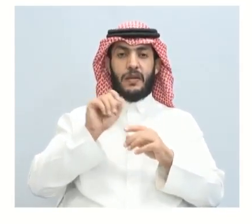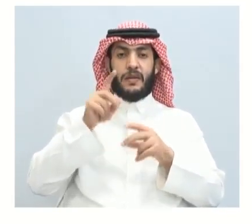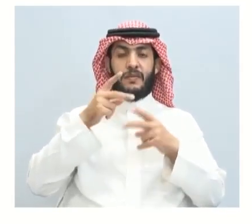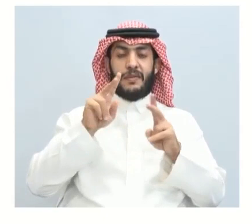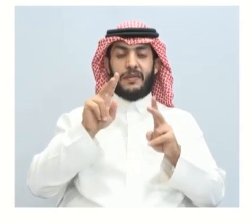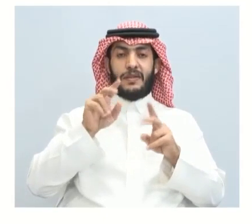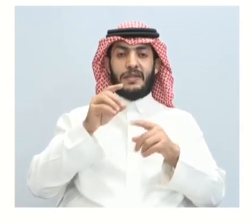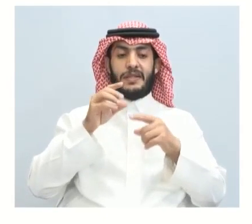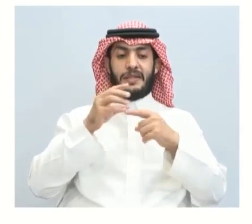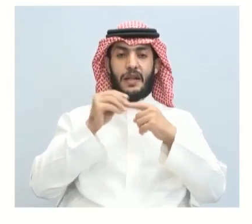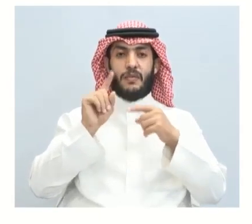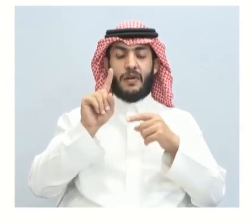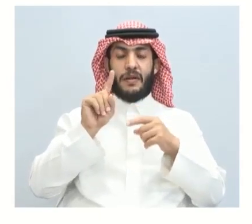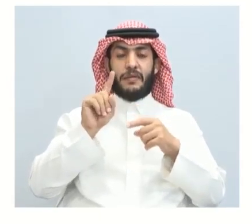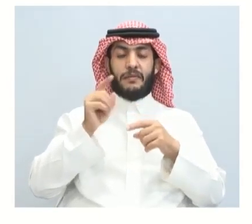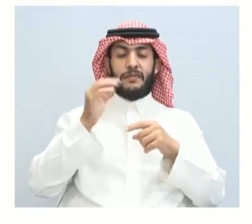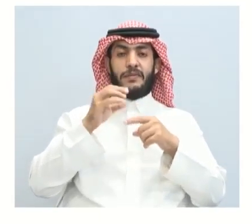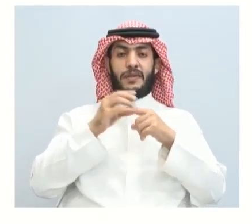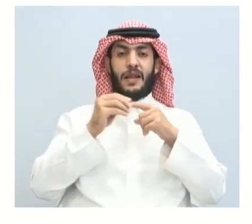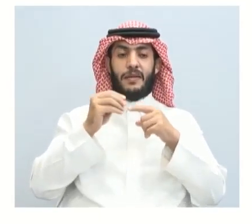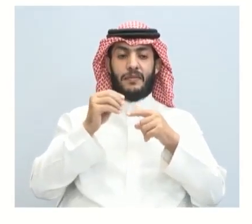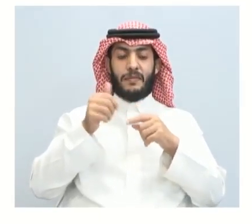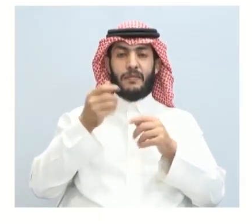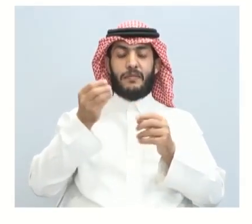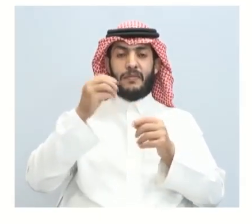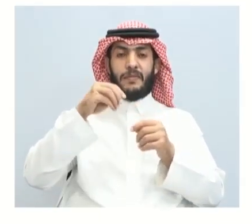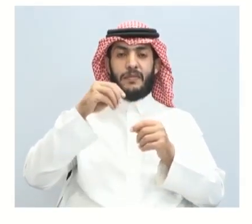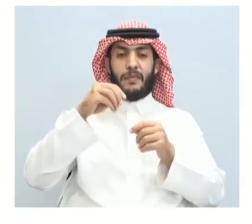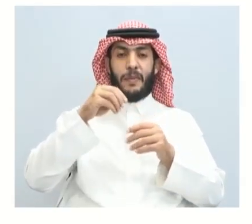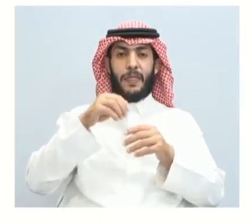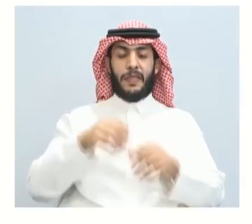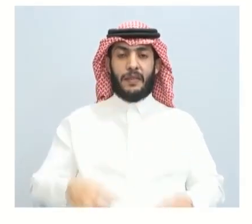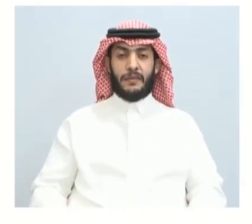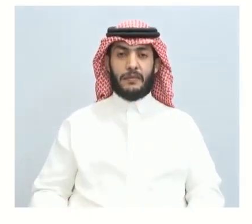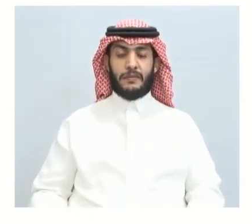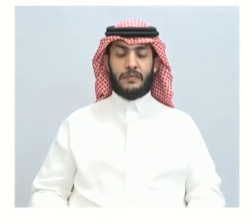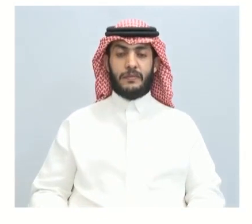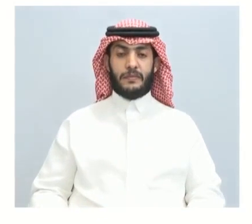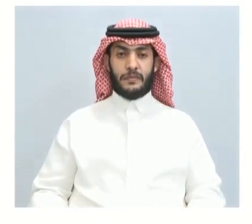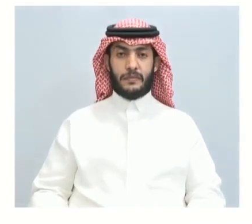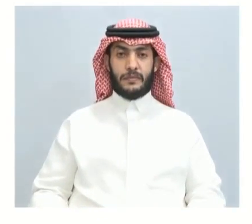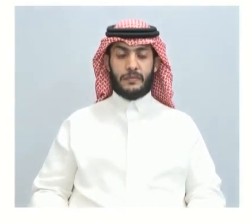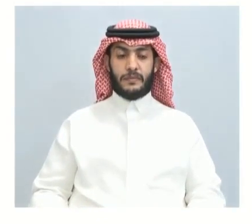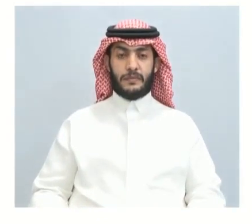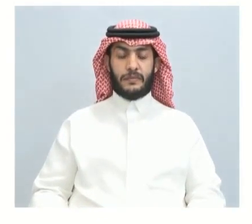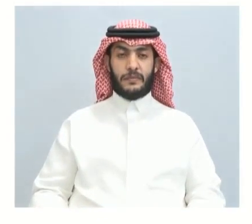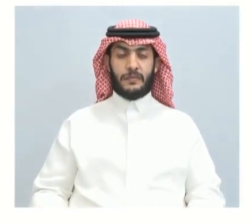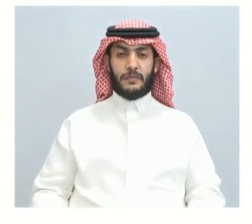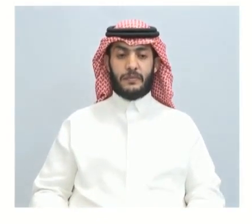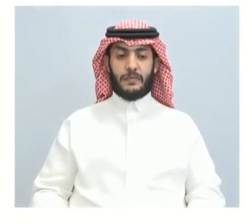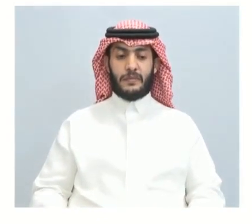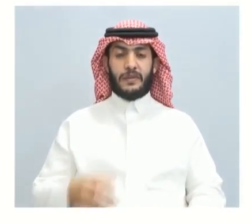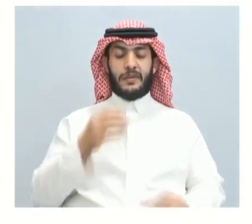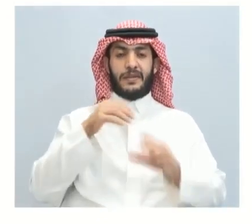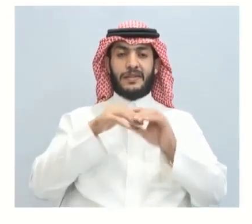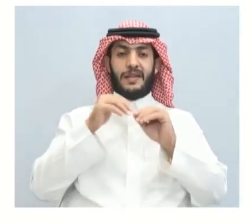ابدا فيه اللي هو السالب واحد والسالب واحد هذا ش بيعطيني بيعطيني بيعطيني